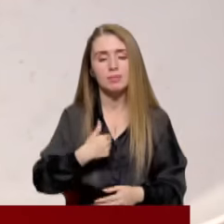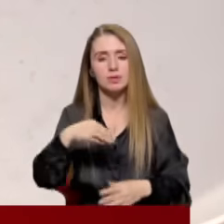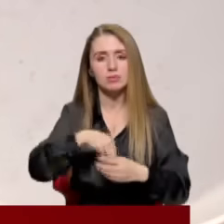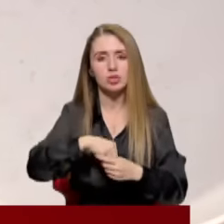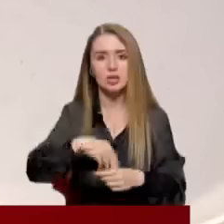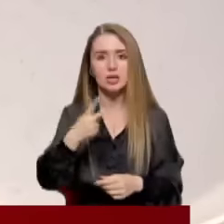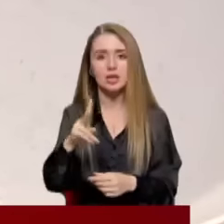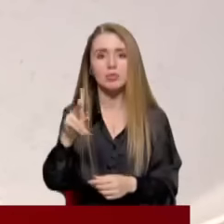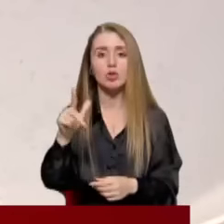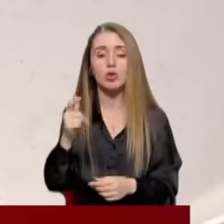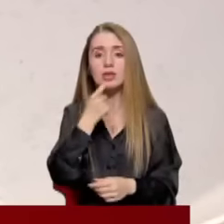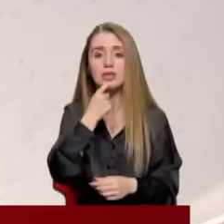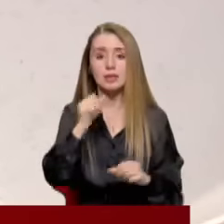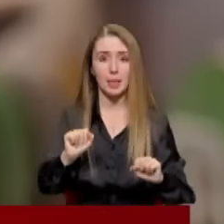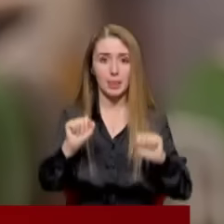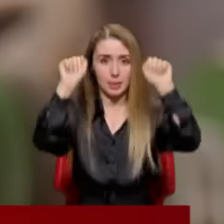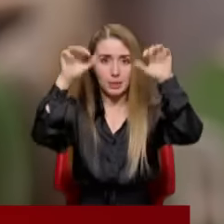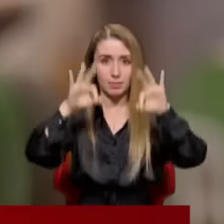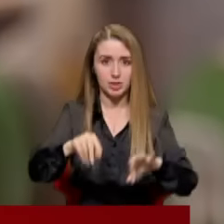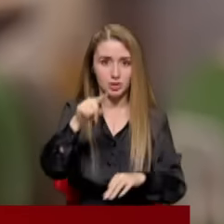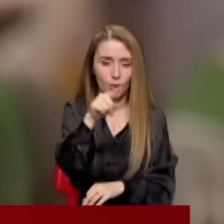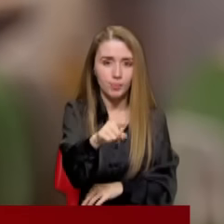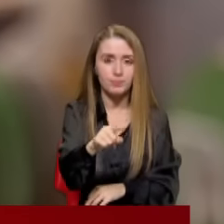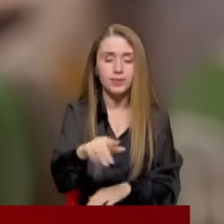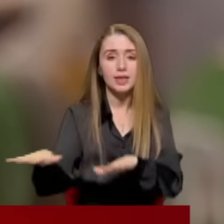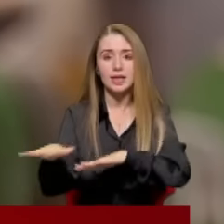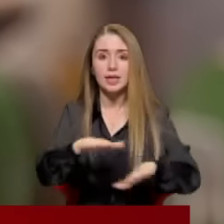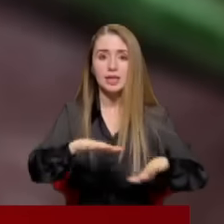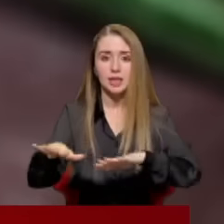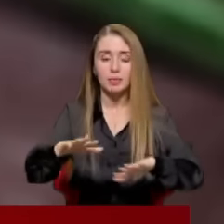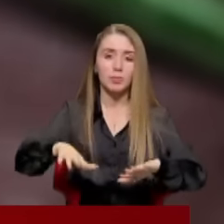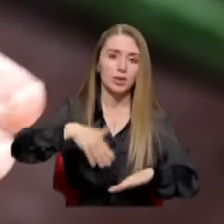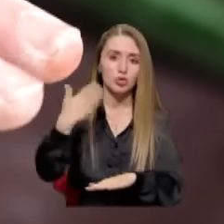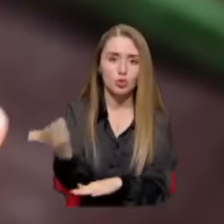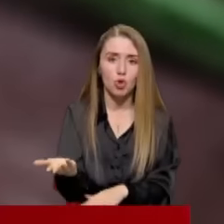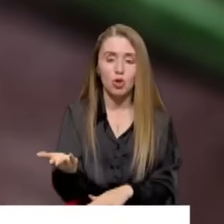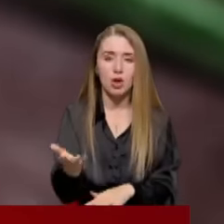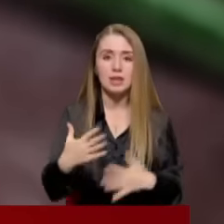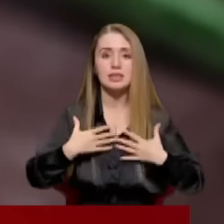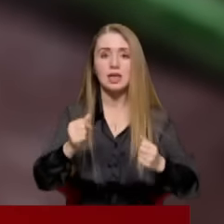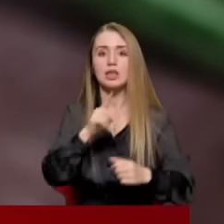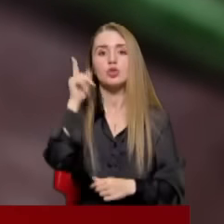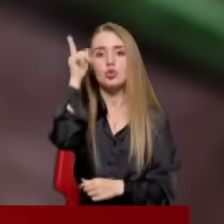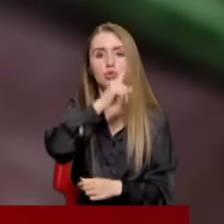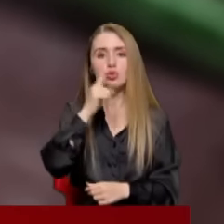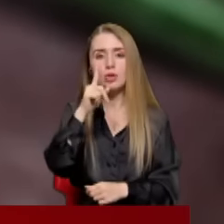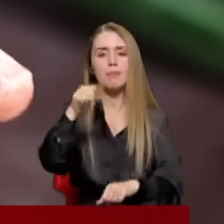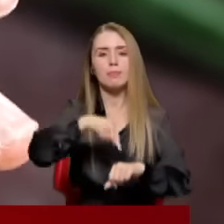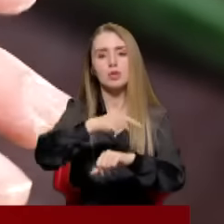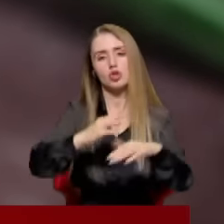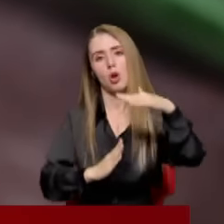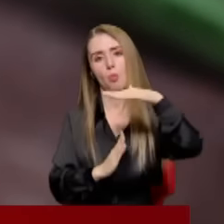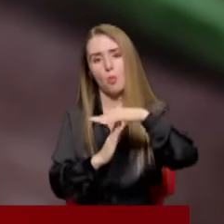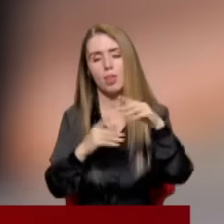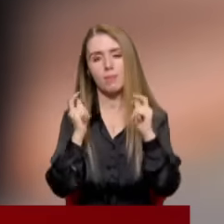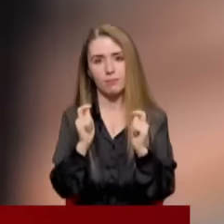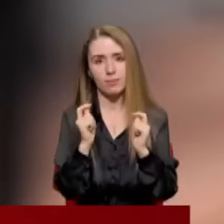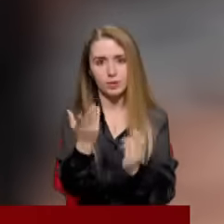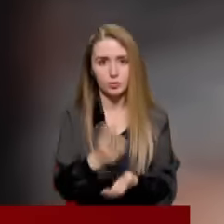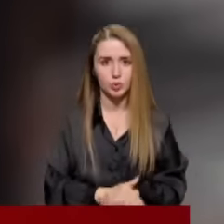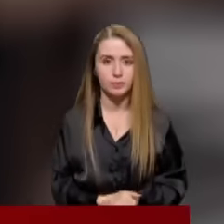için. 2016'da haltere başlayan Kayadibi, deprem felaketinin ardından sağlığı nedeniyle bir süre spora ara vermek